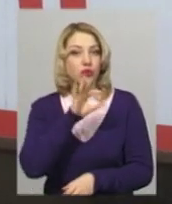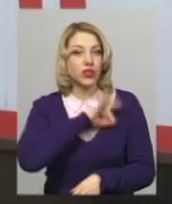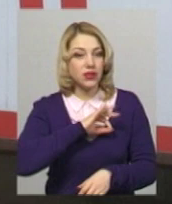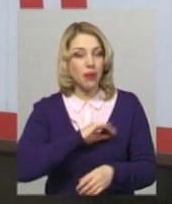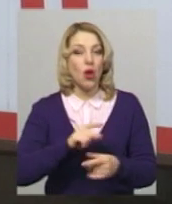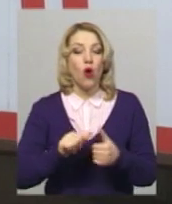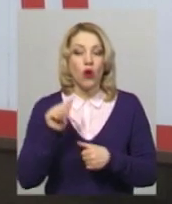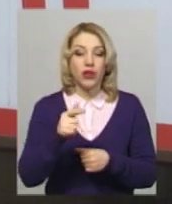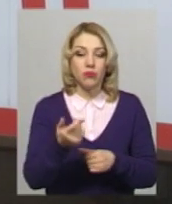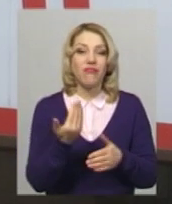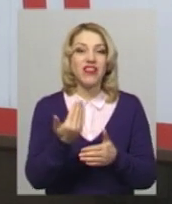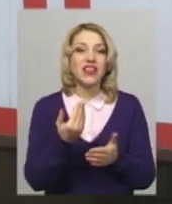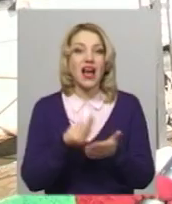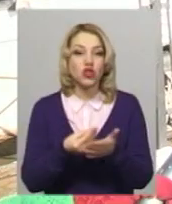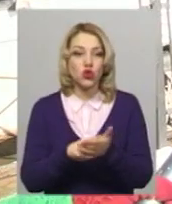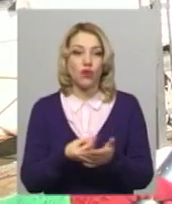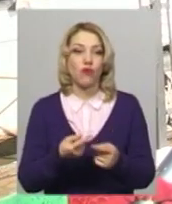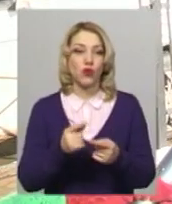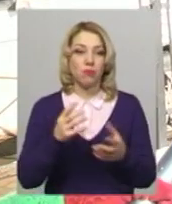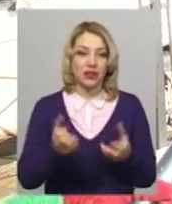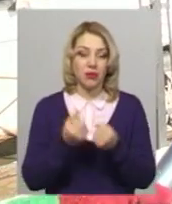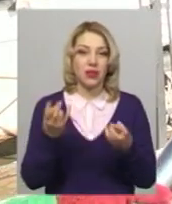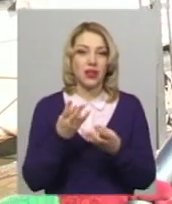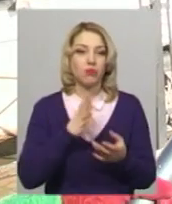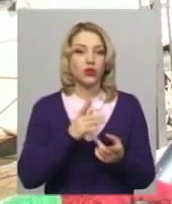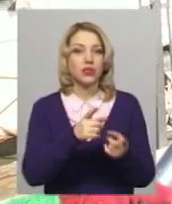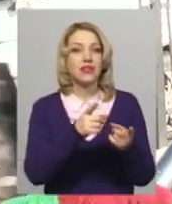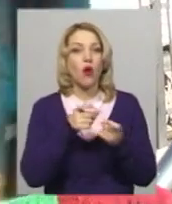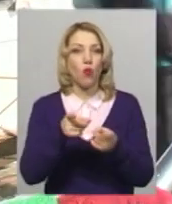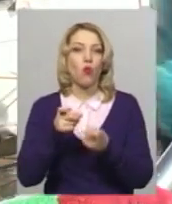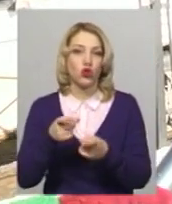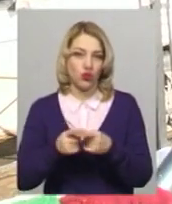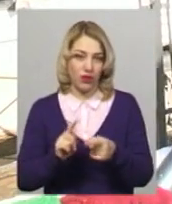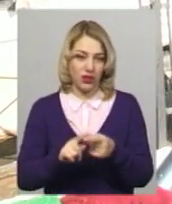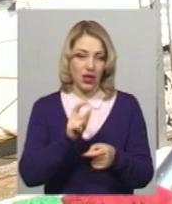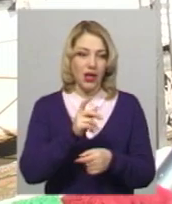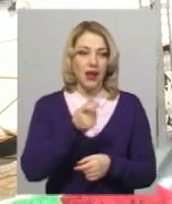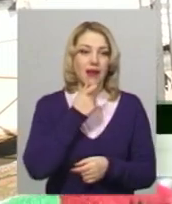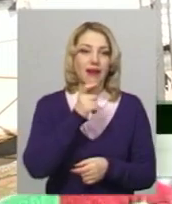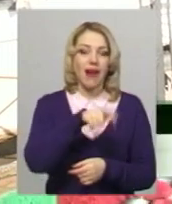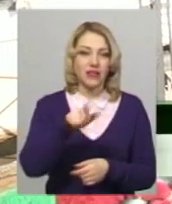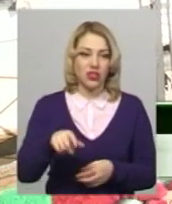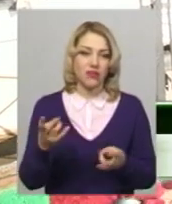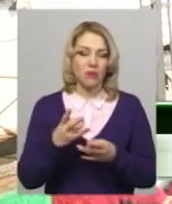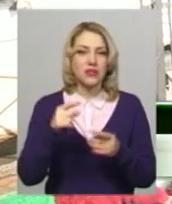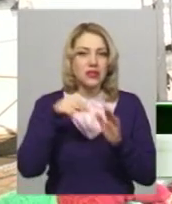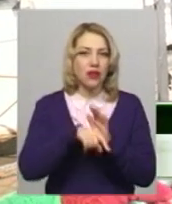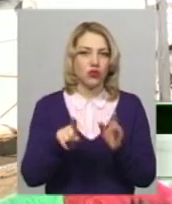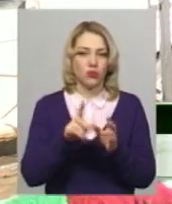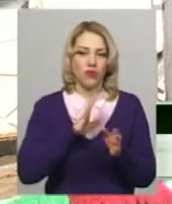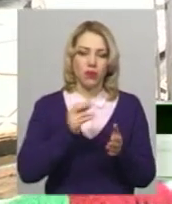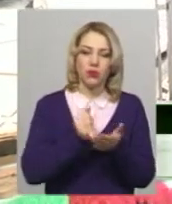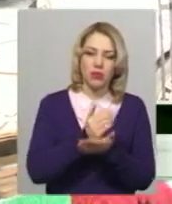підтримки, працівники цих закладів мають заохочувати глядачів. Це означає абонемент на, можливо, мережа або якісь інші